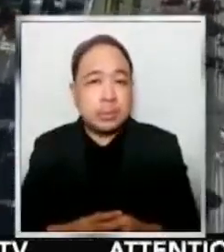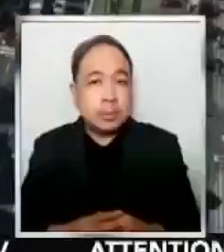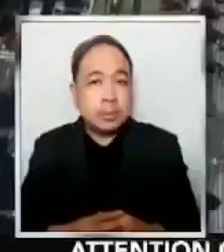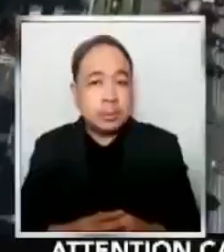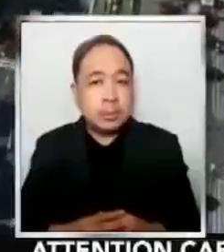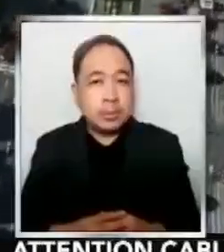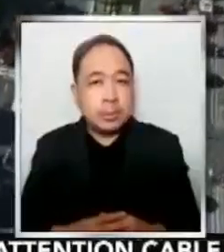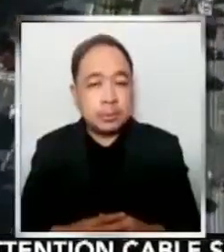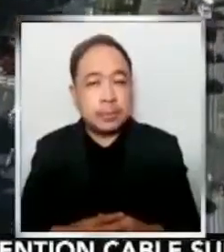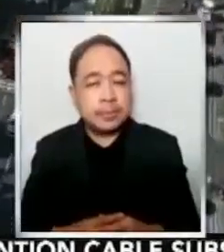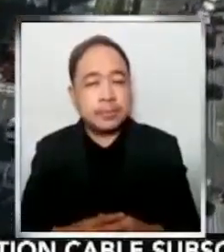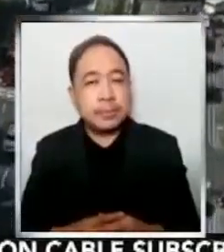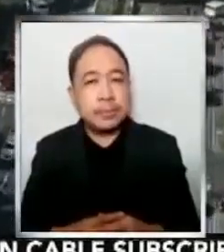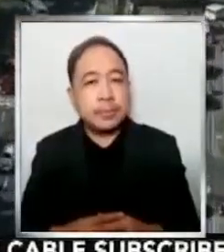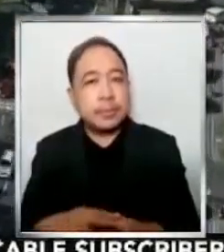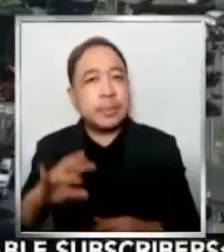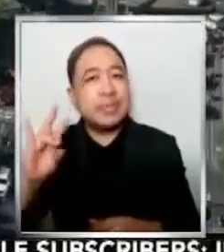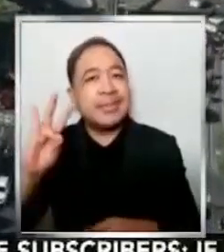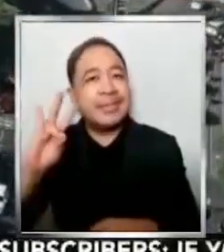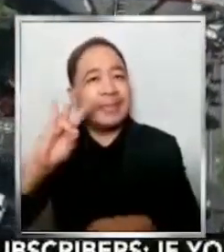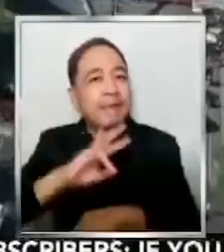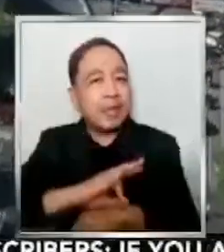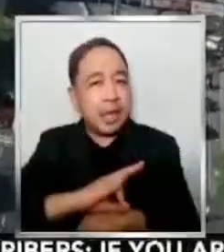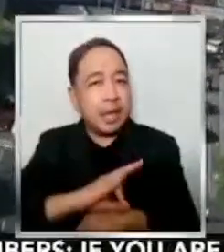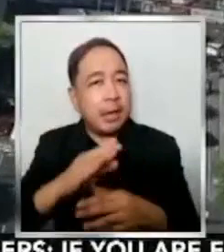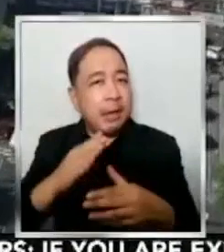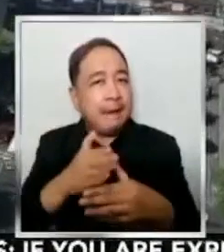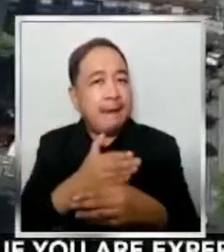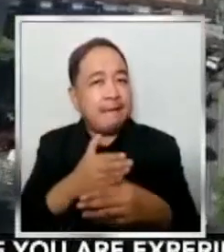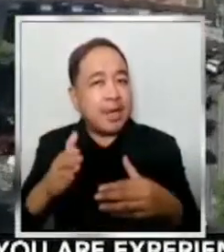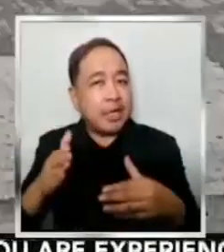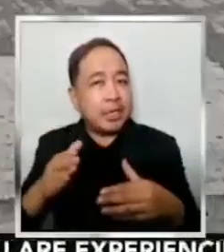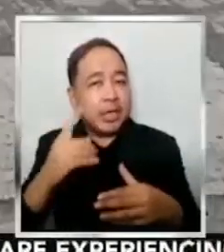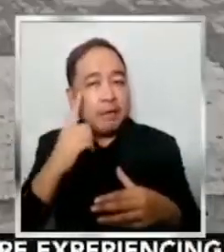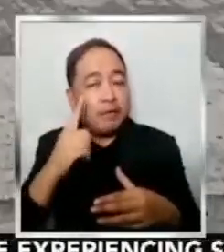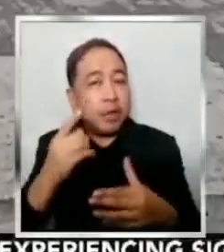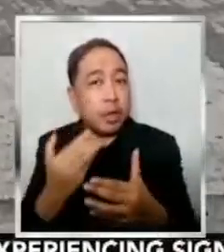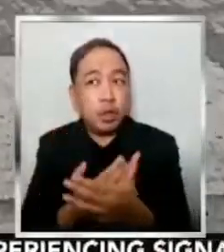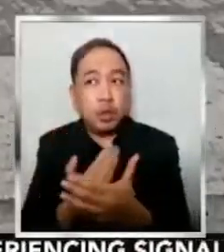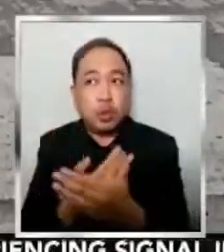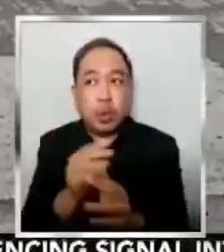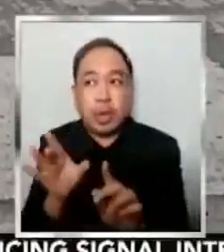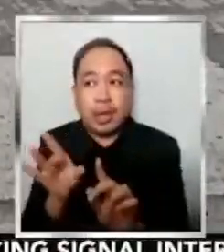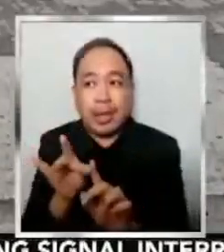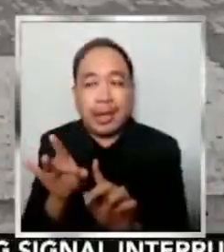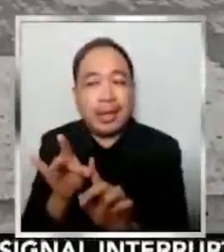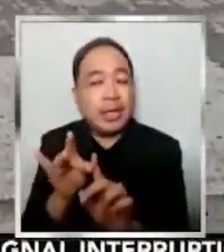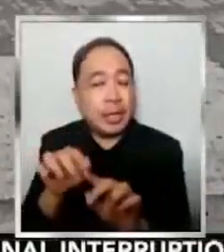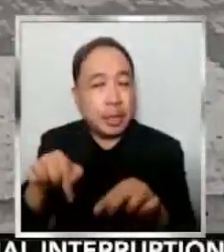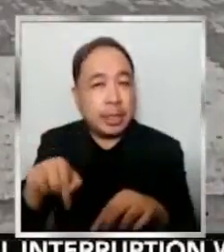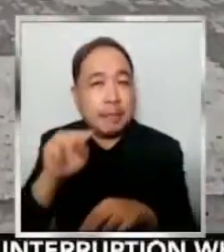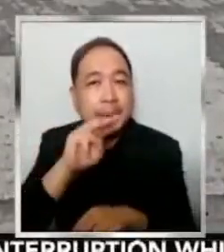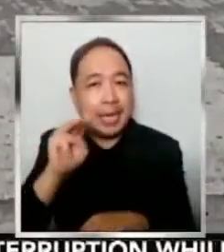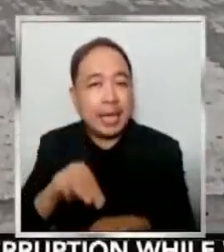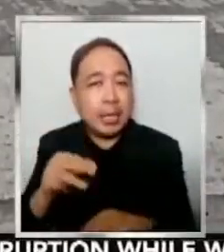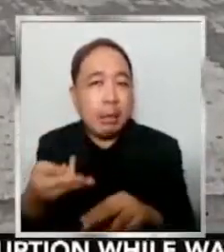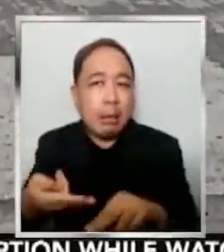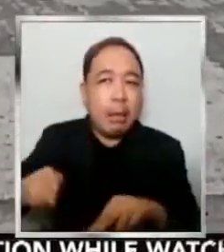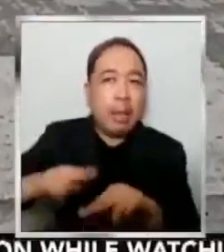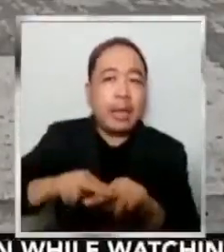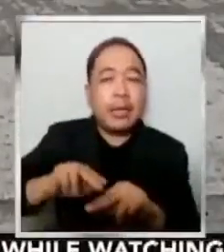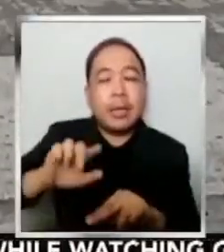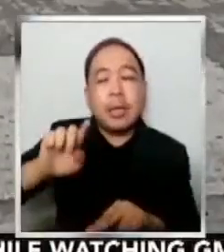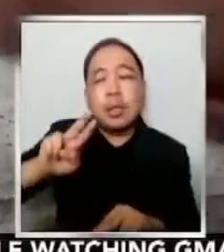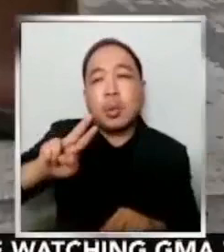Ang 7-day average ng mga bagong kaso ng COVID-19 sa Metro Manila, 28% ang itinaas kumpara sa nakalipas na